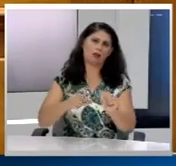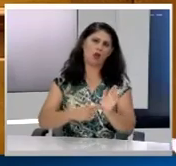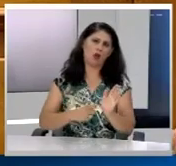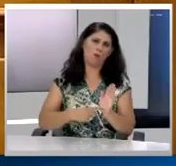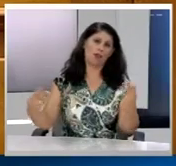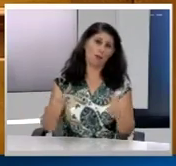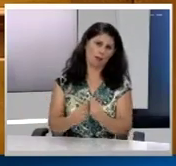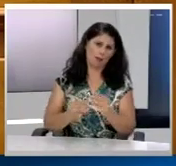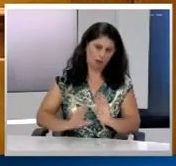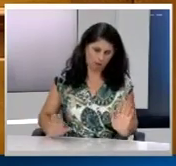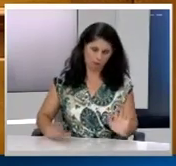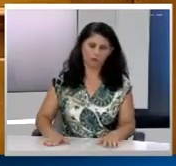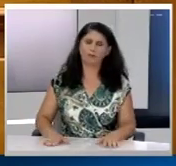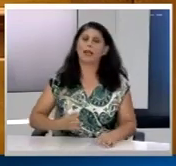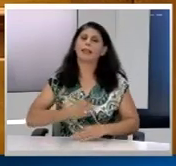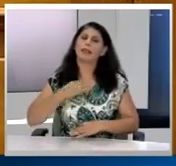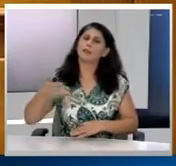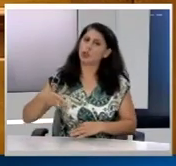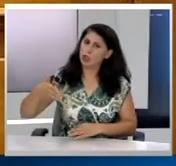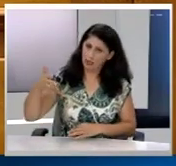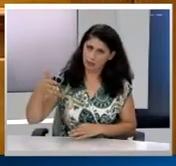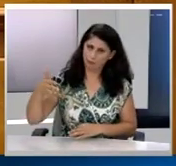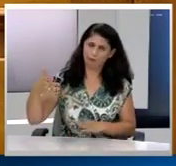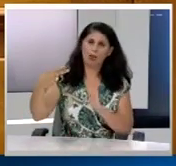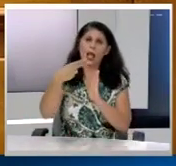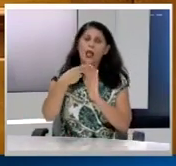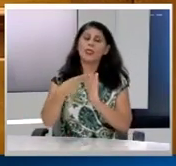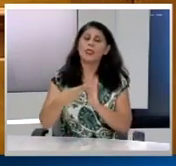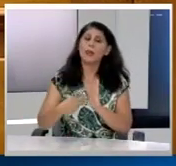το εξής. Κύριε Μητσοτάκη,